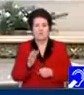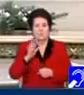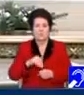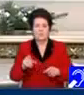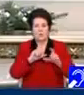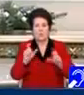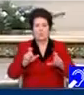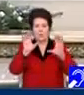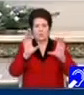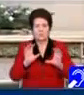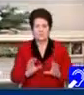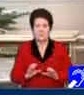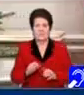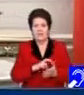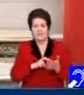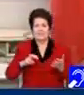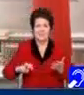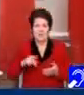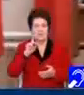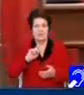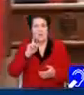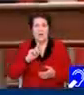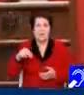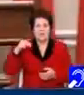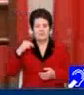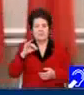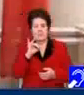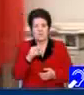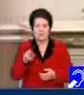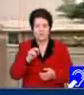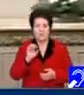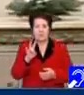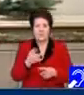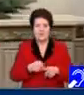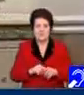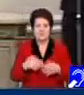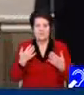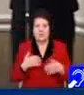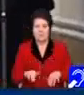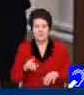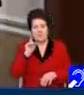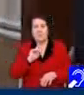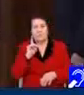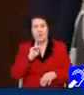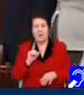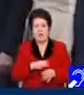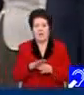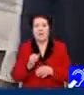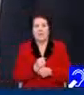Curtea Constituțională l-a suspendat temporar pe președintele Igor Dodon. Acesta și-a pierdut temporar